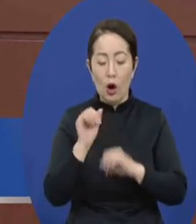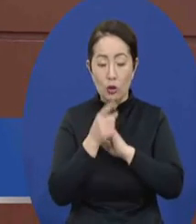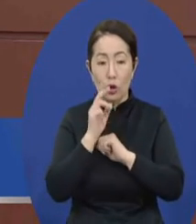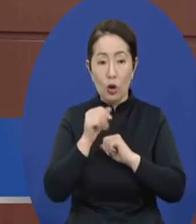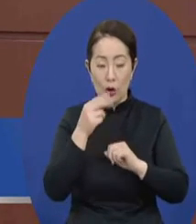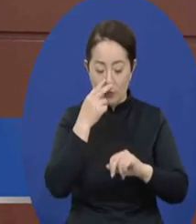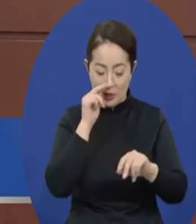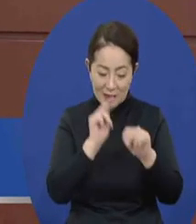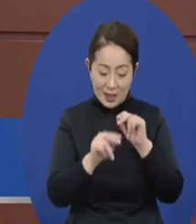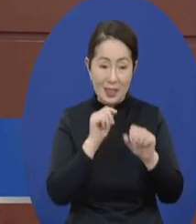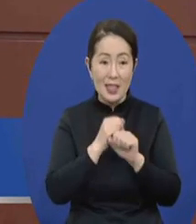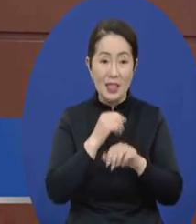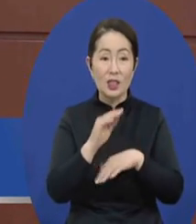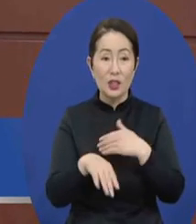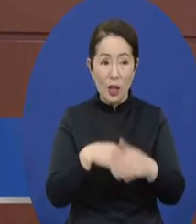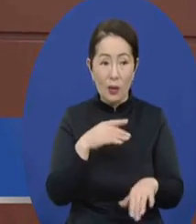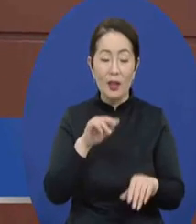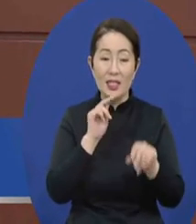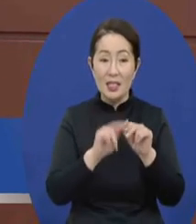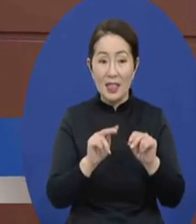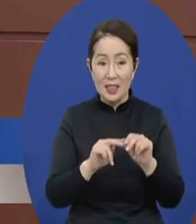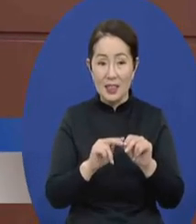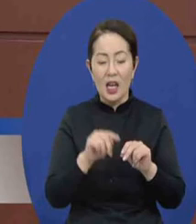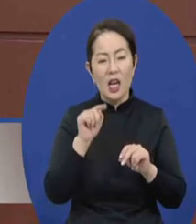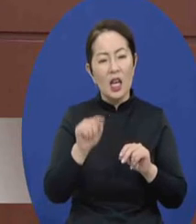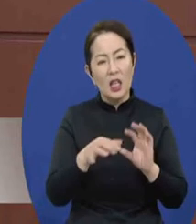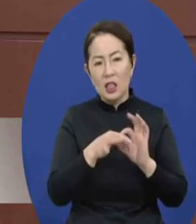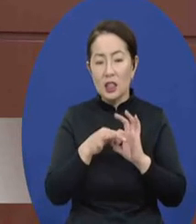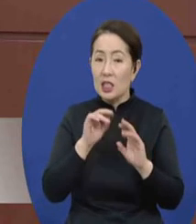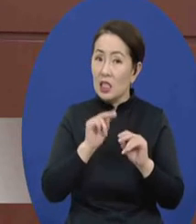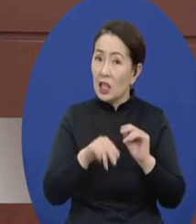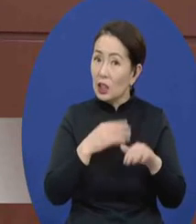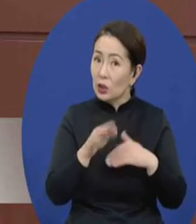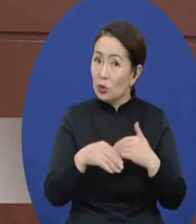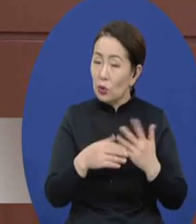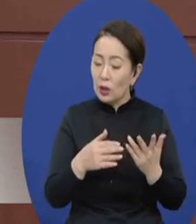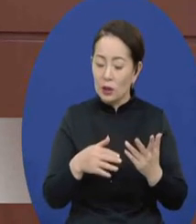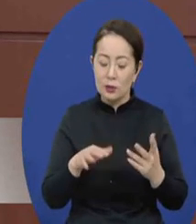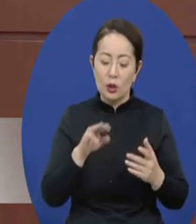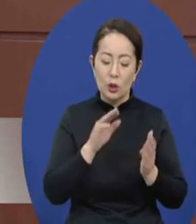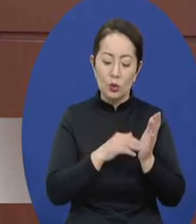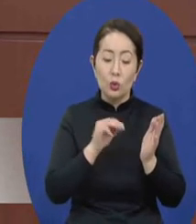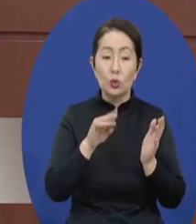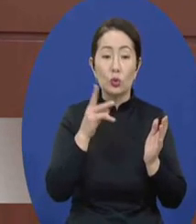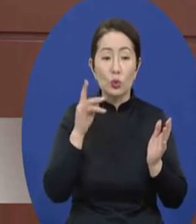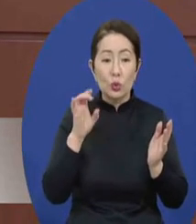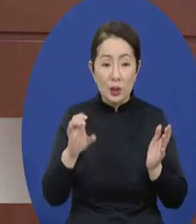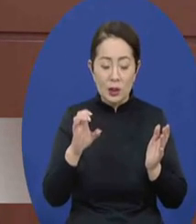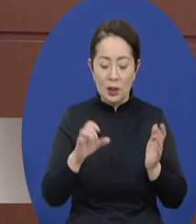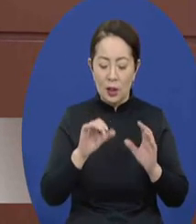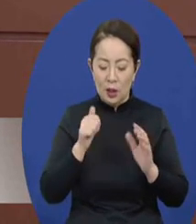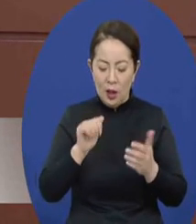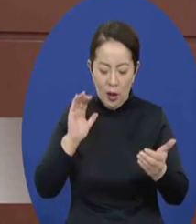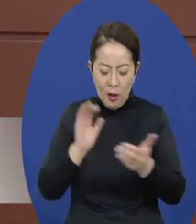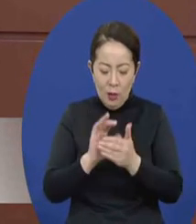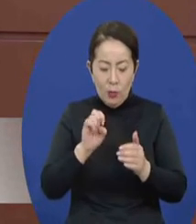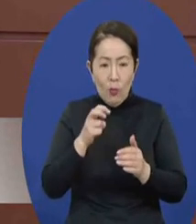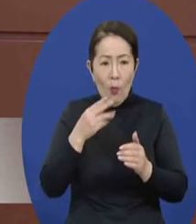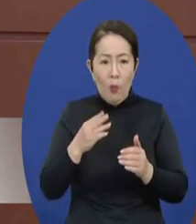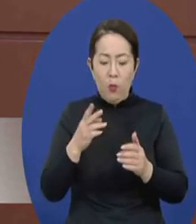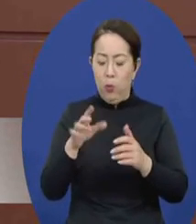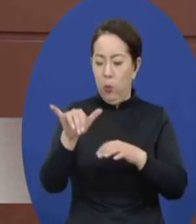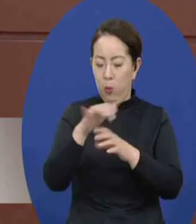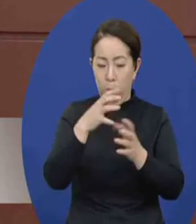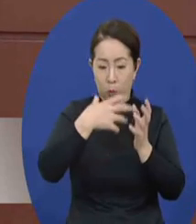тушаалаар энэ хяналт шалгалтын ажлуудыг бол эрчимжүүлж байна. Ингэснээрээ бол энэ түүхийн нүрс болон сайжруулсан шахмал төлш шиг улсын